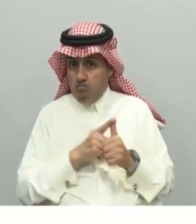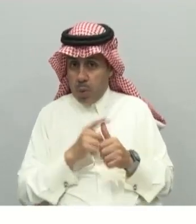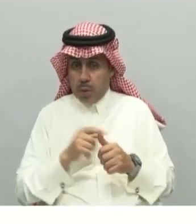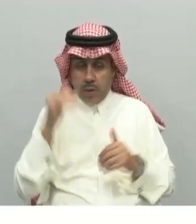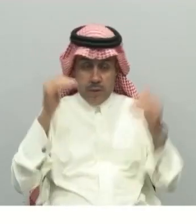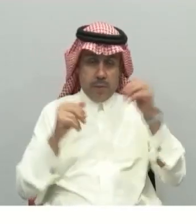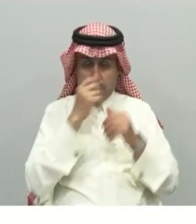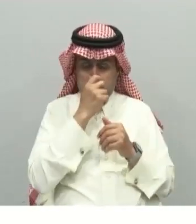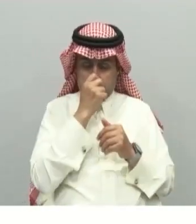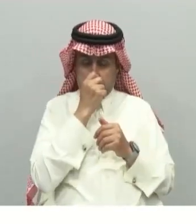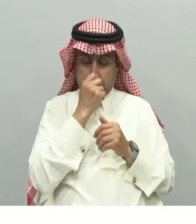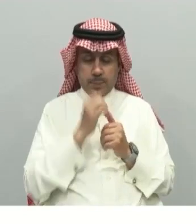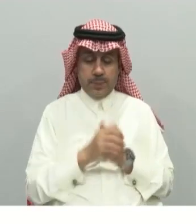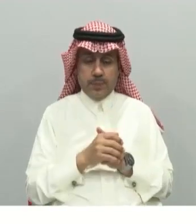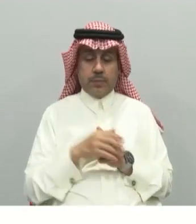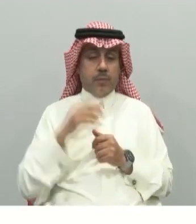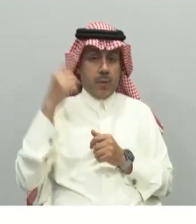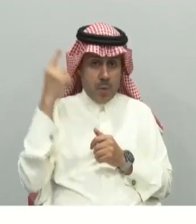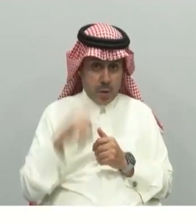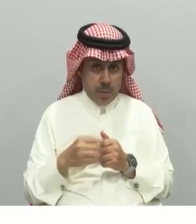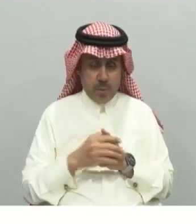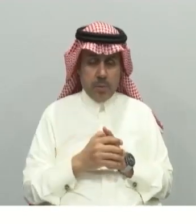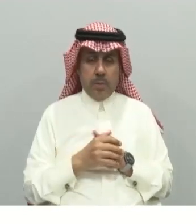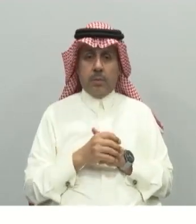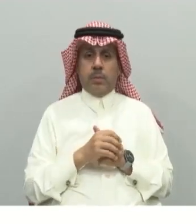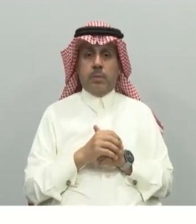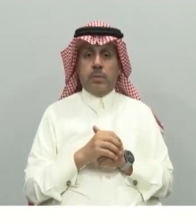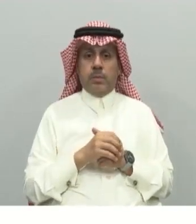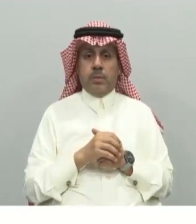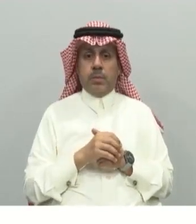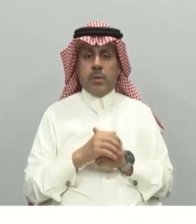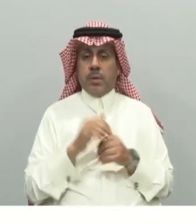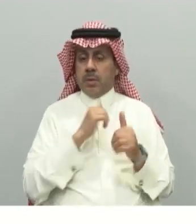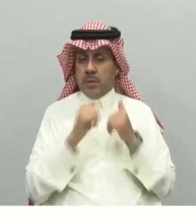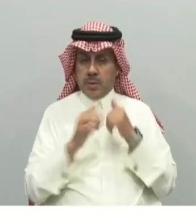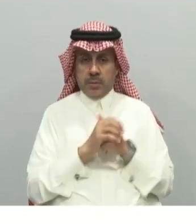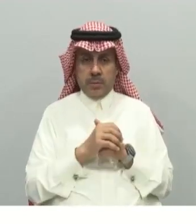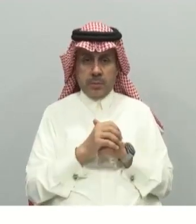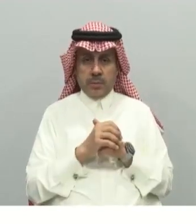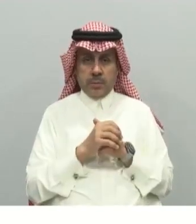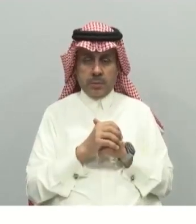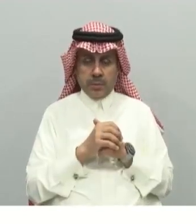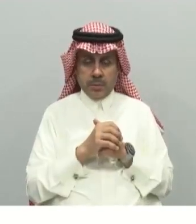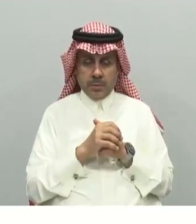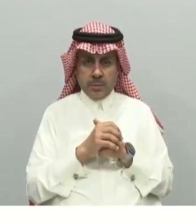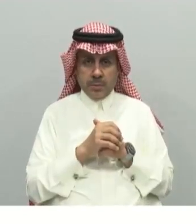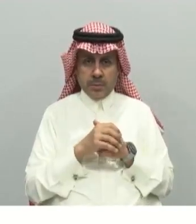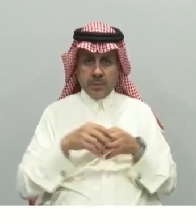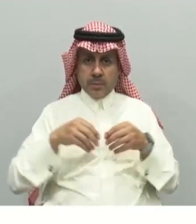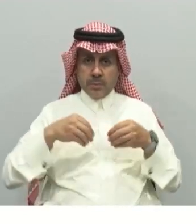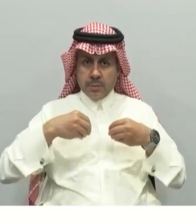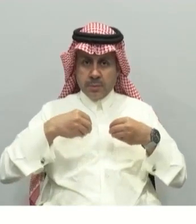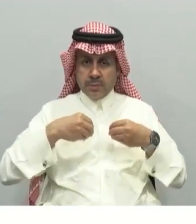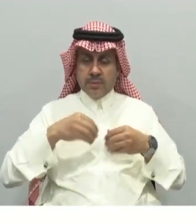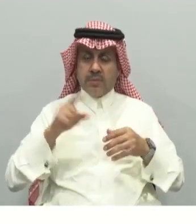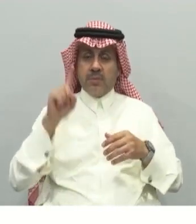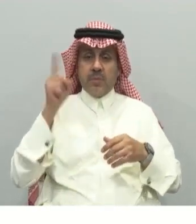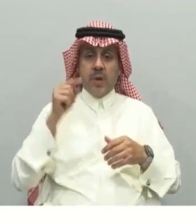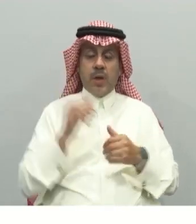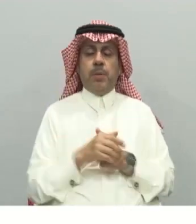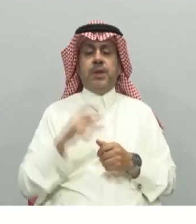ان ربى البيوع محرم تحريم وسائل واما ربى الديون فانه